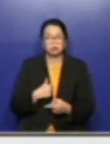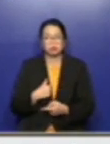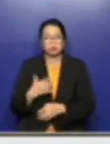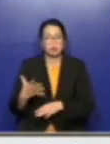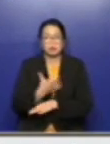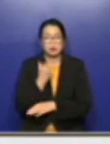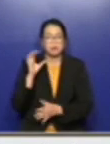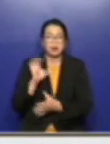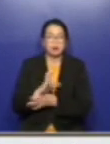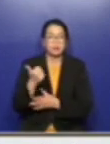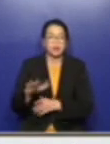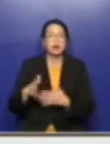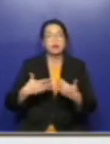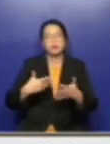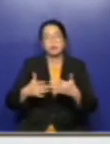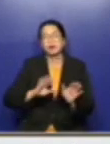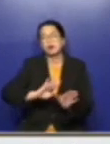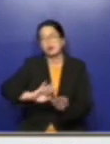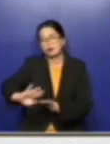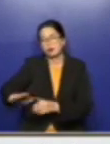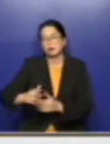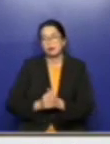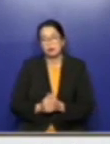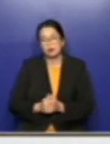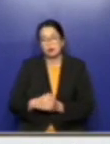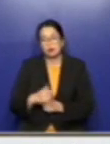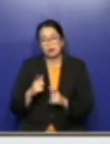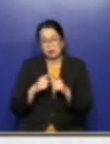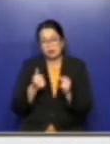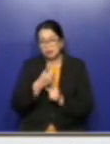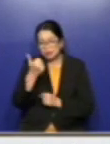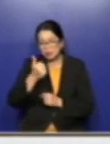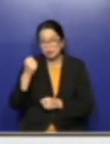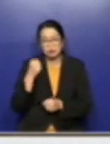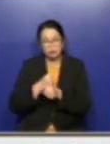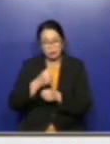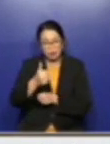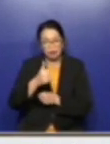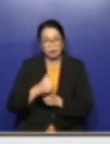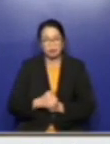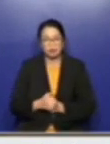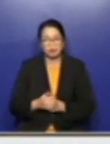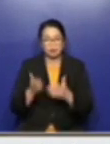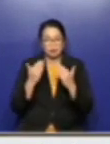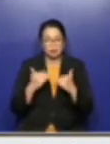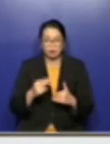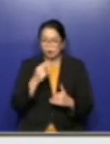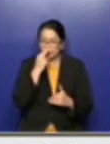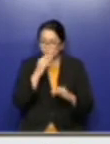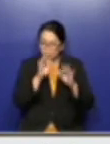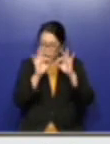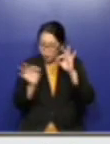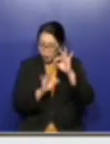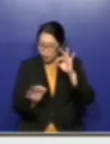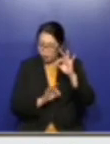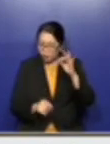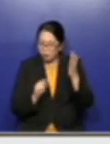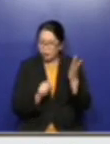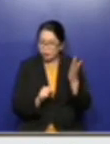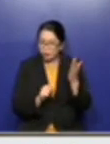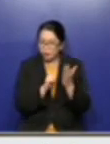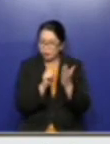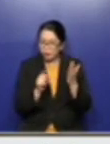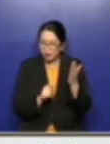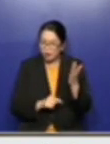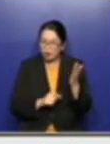ภาพบังคับไม่เป็นไรนะก็รู้กันอยู่ที่ต่อมาท่านประธานครับพอไปดูในรายละเอียดในรายงานเนี่ยนะจ